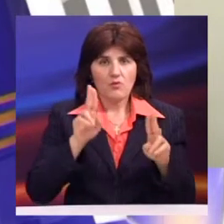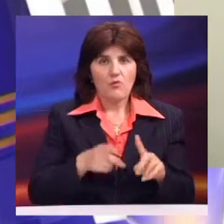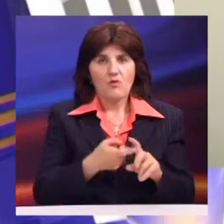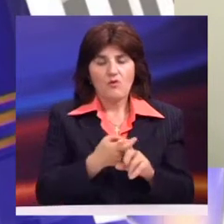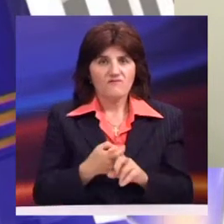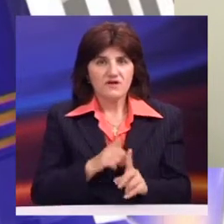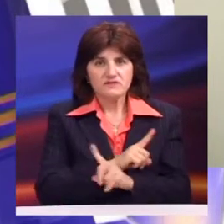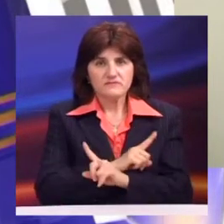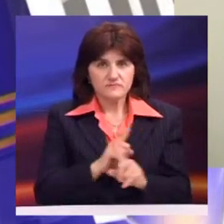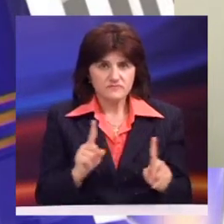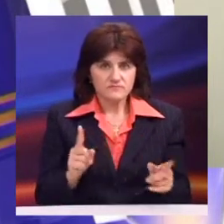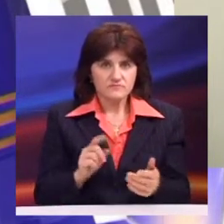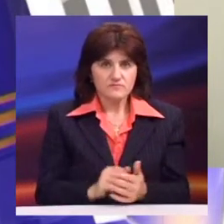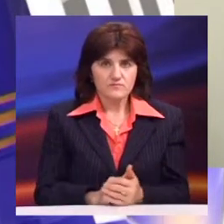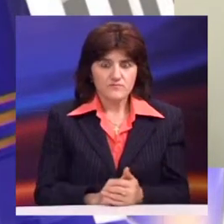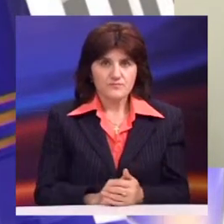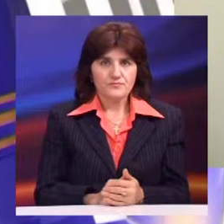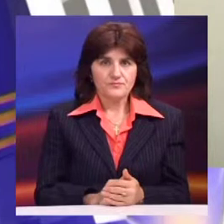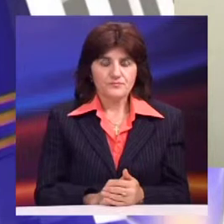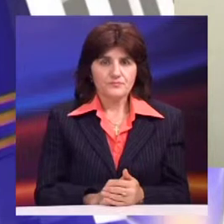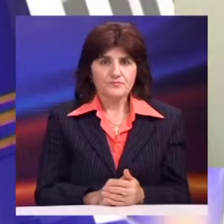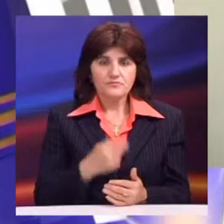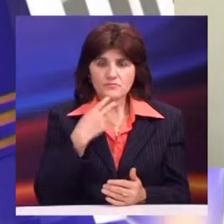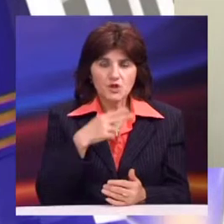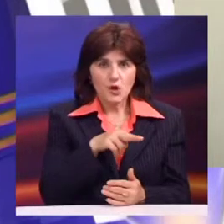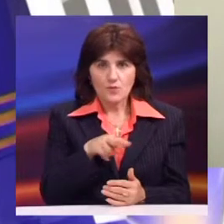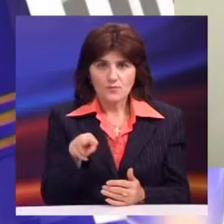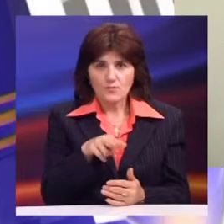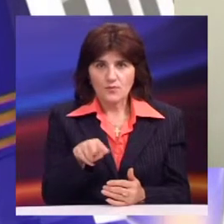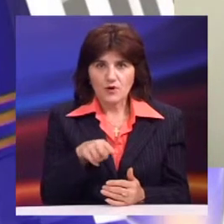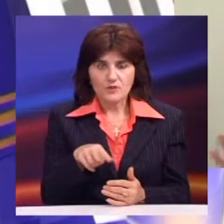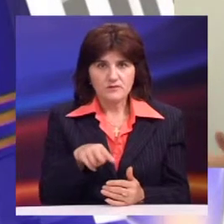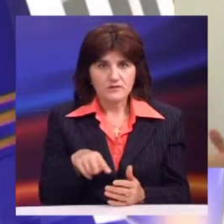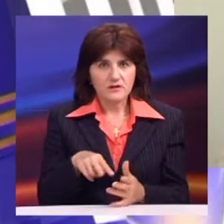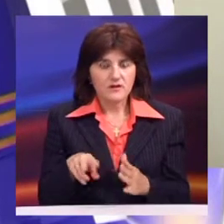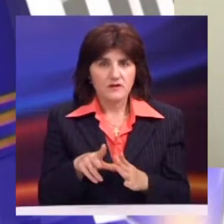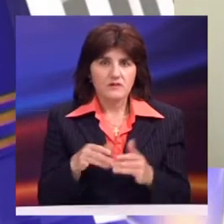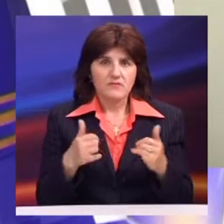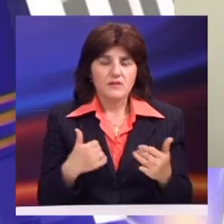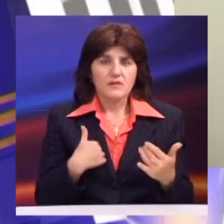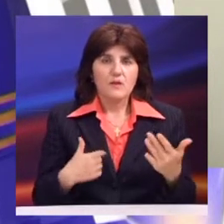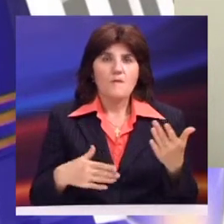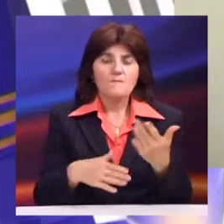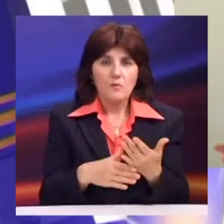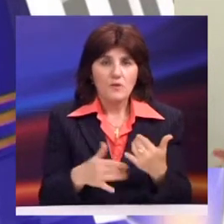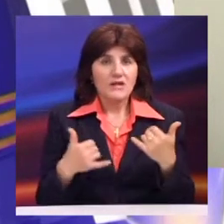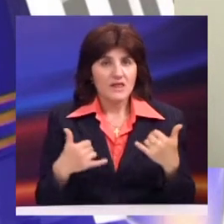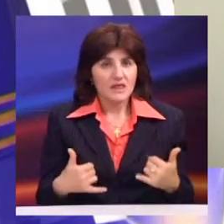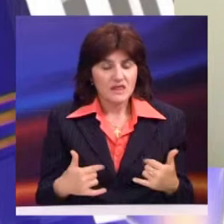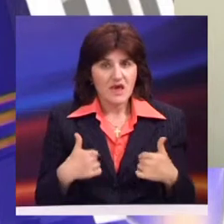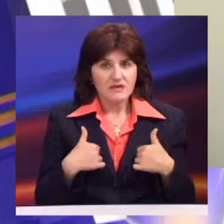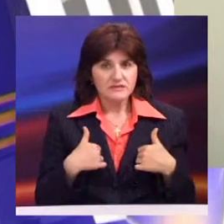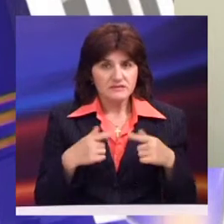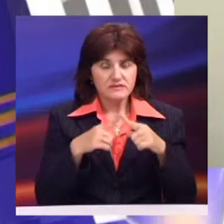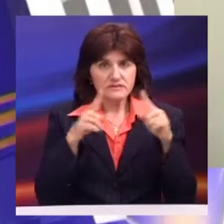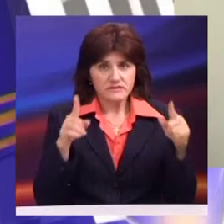na prihvatilišta, da to sve prostudiramo i da im se pomogne. Jer ja